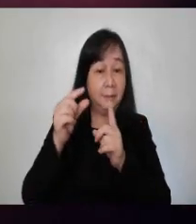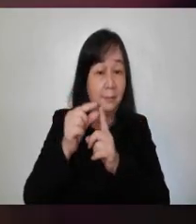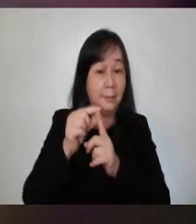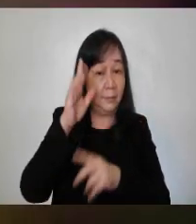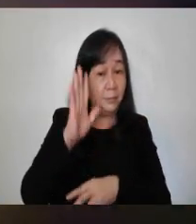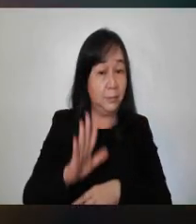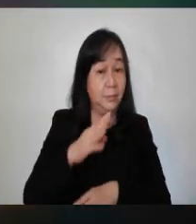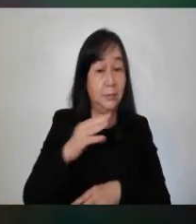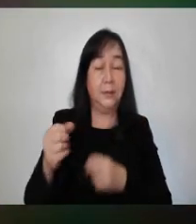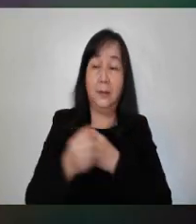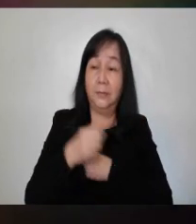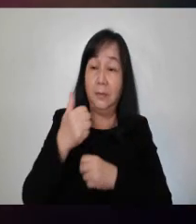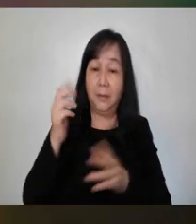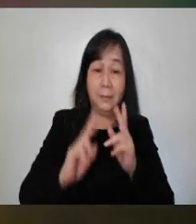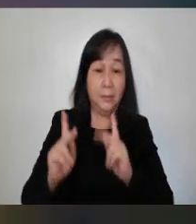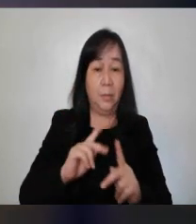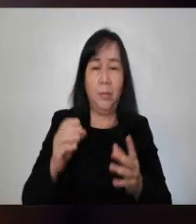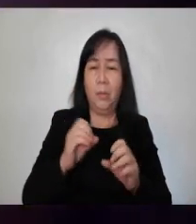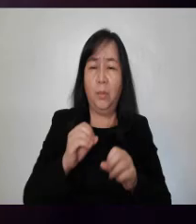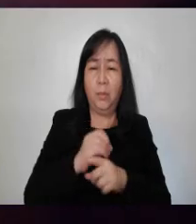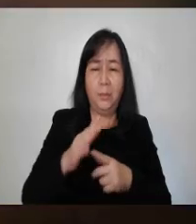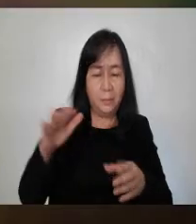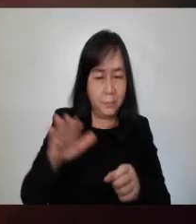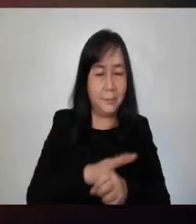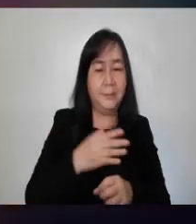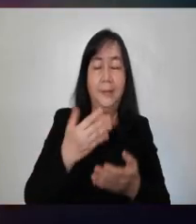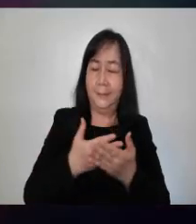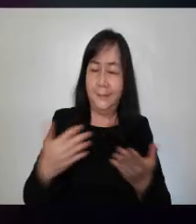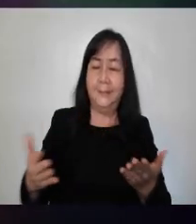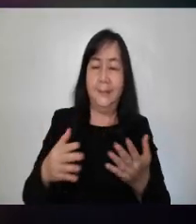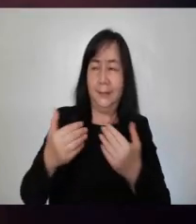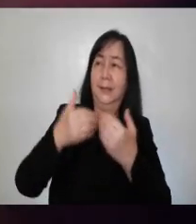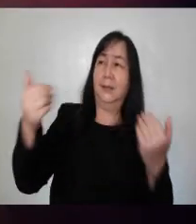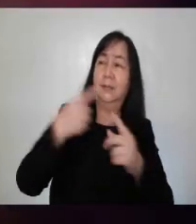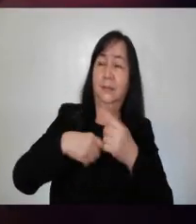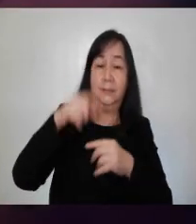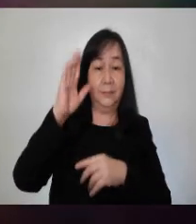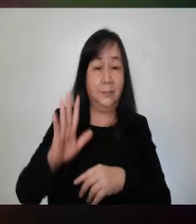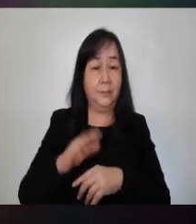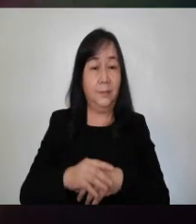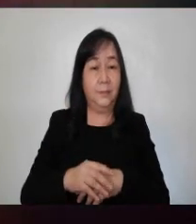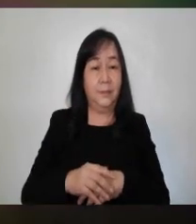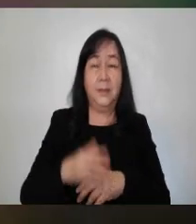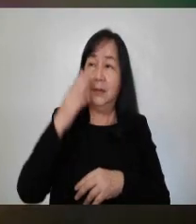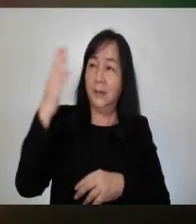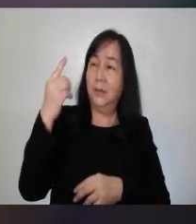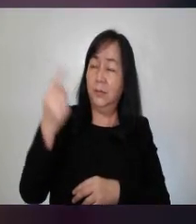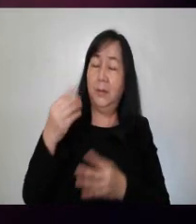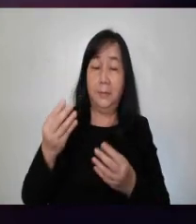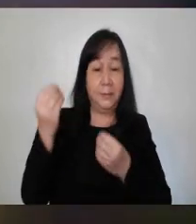salita ng Diyos at pag-ibig sa kapwa? O pinupuno natin ang ating sarili ng mga bagay na naglalayo sa Diyos? Siya lamang